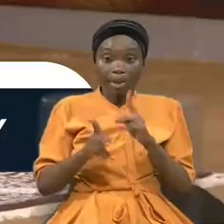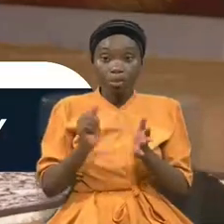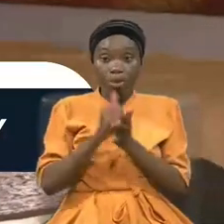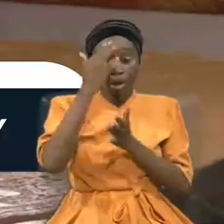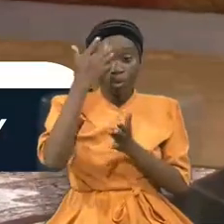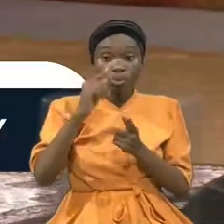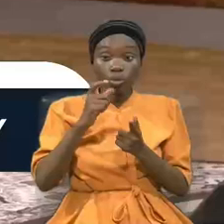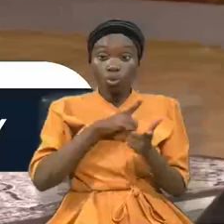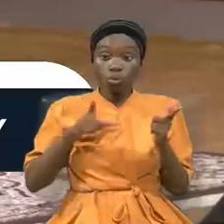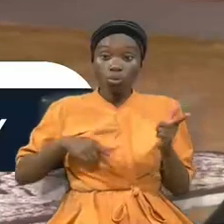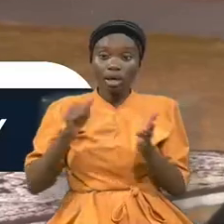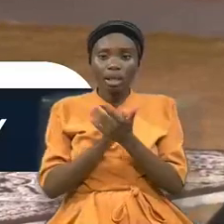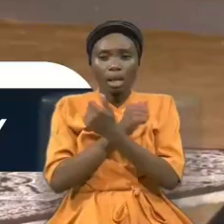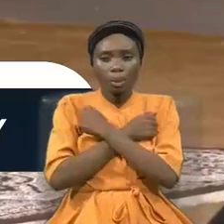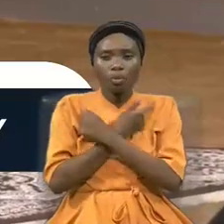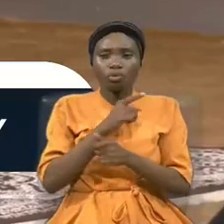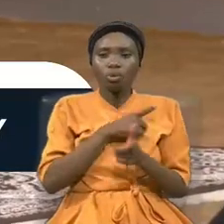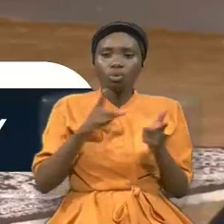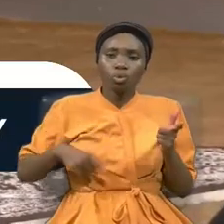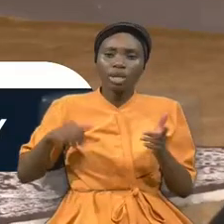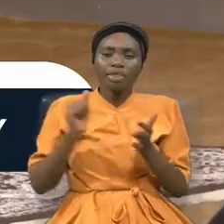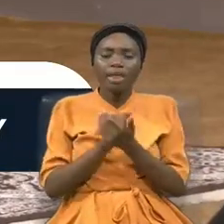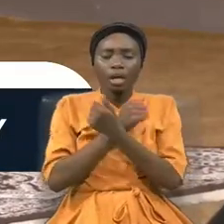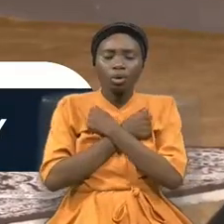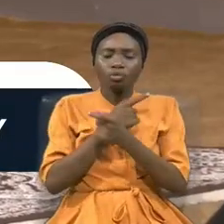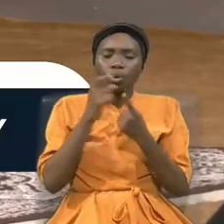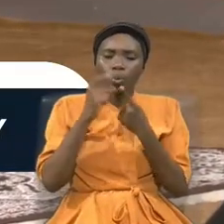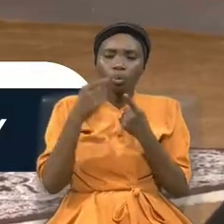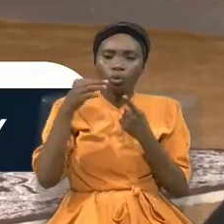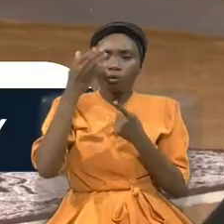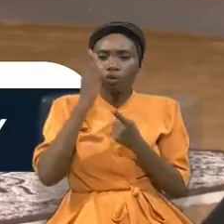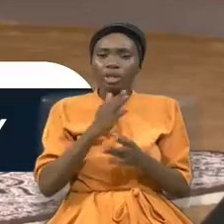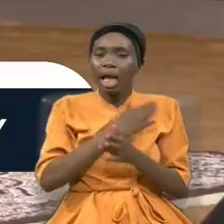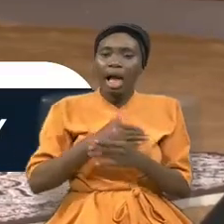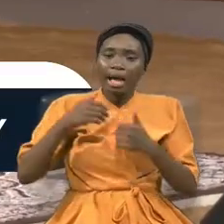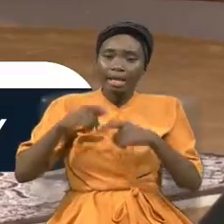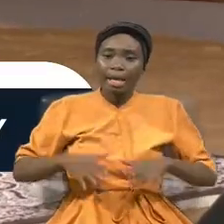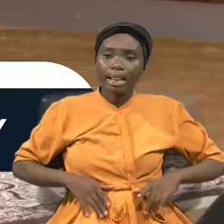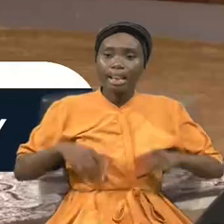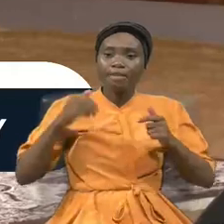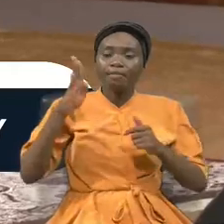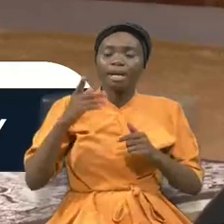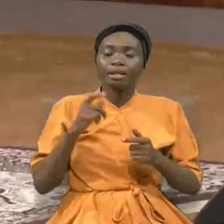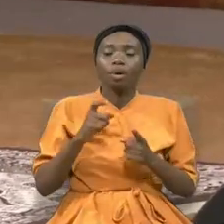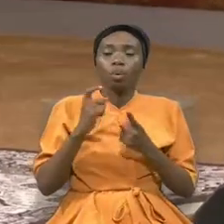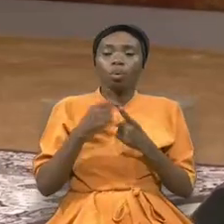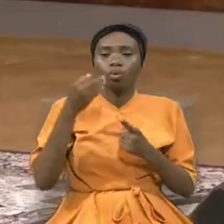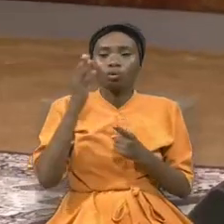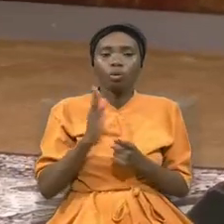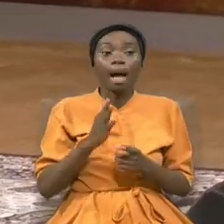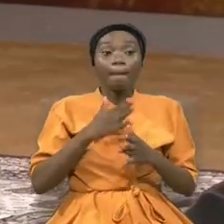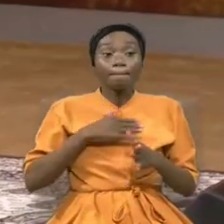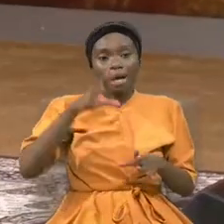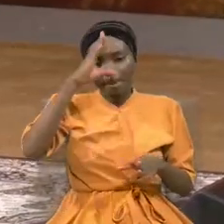qui connaissaient le Seigneur, qui aimaient le Seigneur, qui connaissaient la parole de Dieu et qui vivent selon la parole de Dieu. Mes frères,